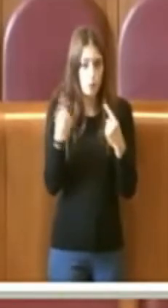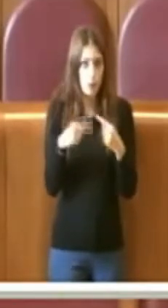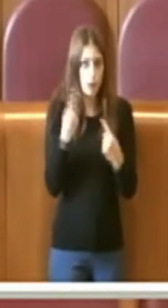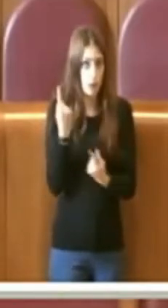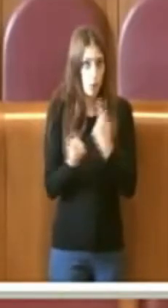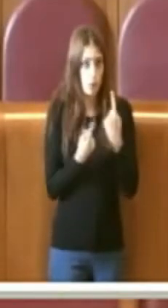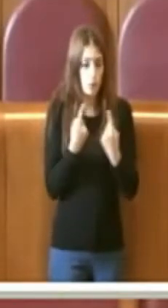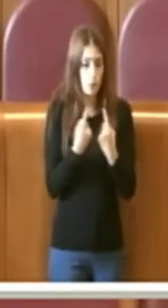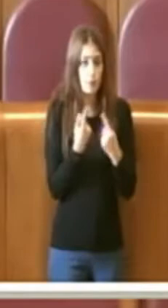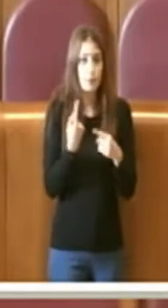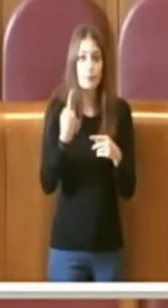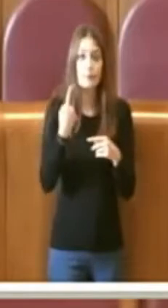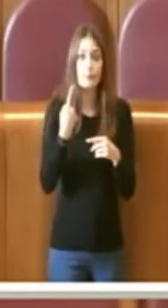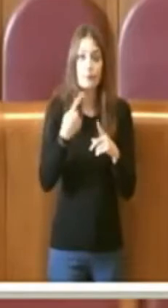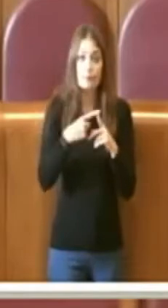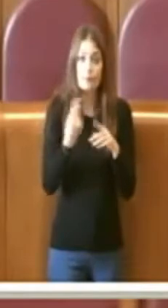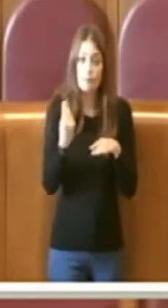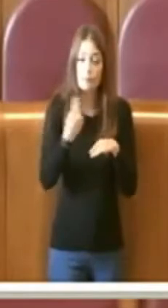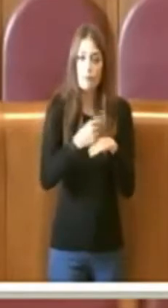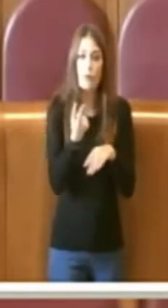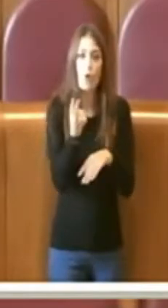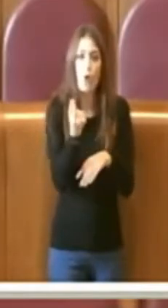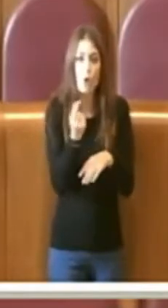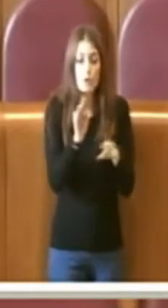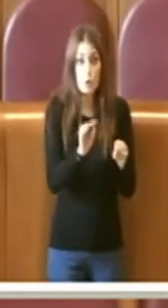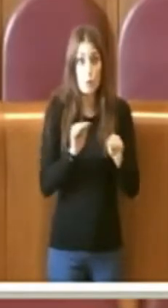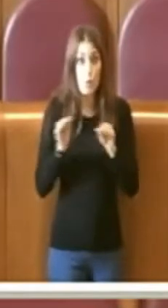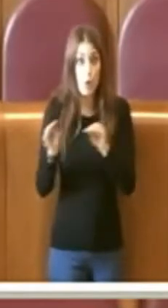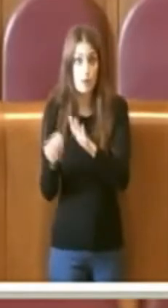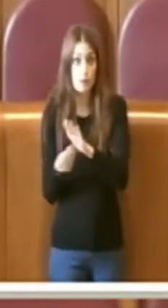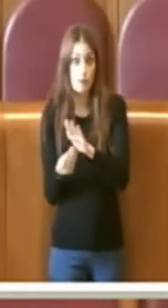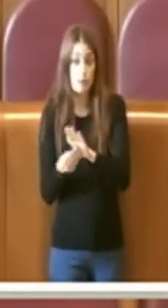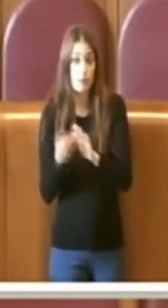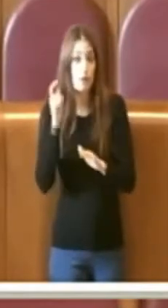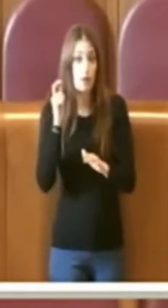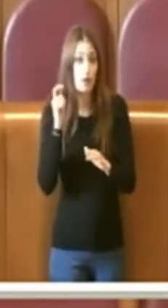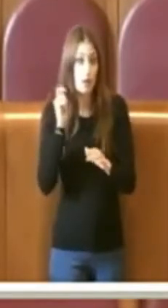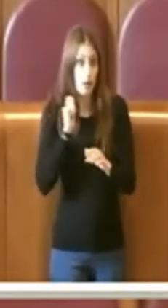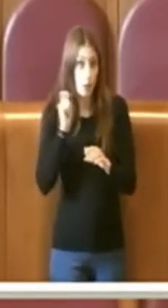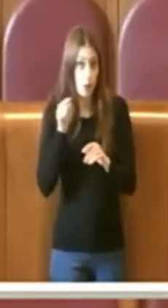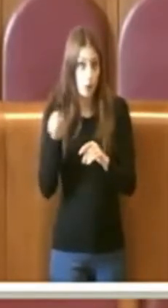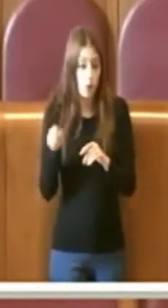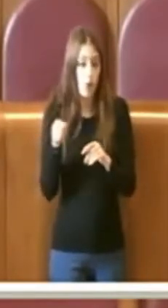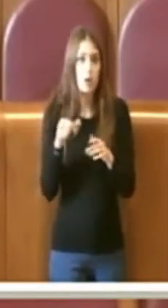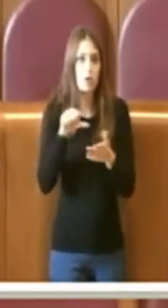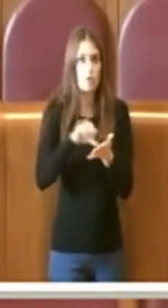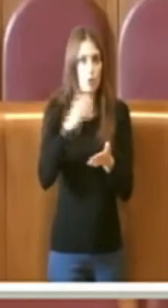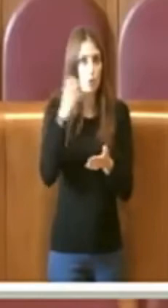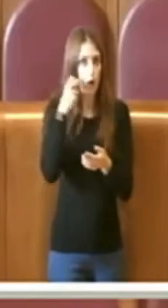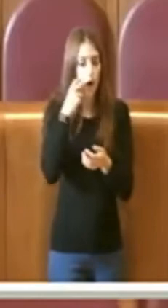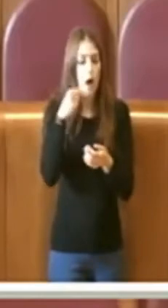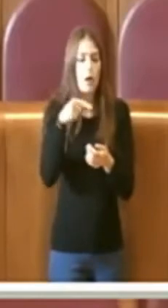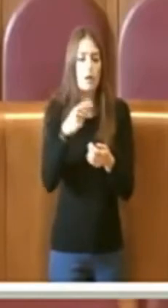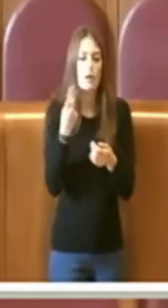Quindi aggiungiamo i costi dello spostamento degli operatori del centro carni, che poi hanno visto